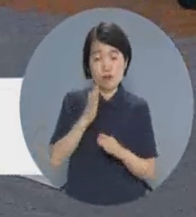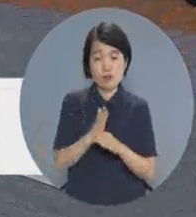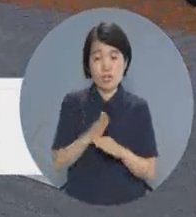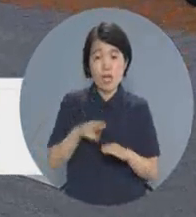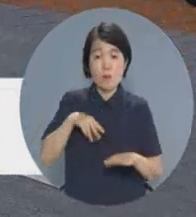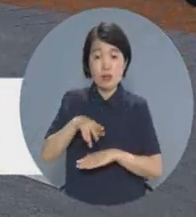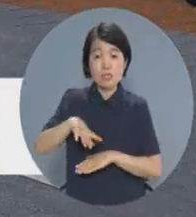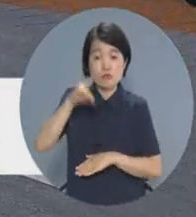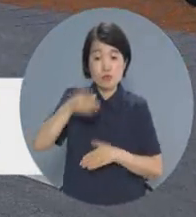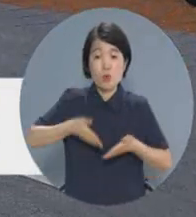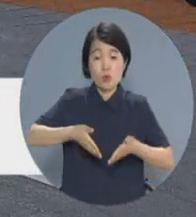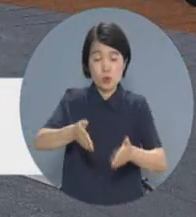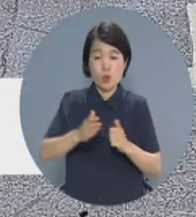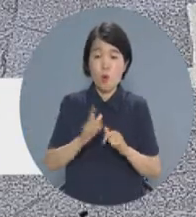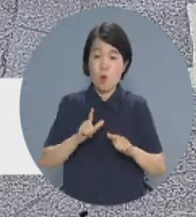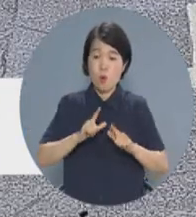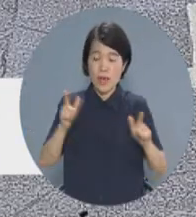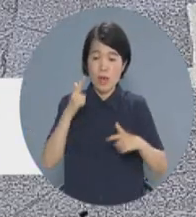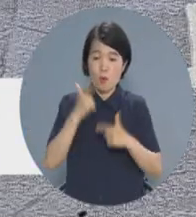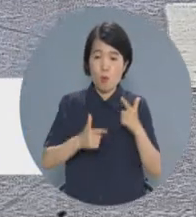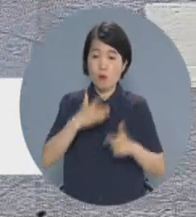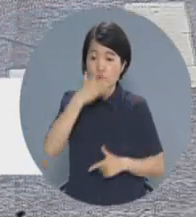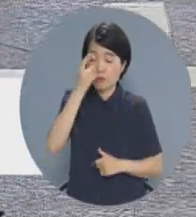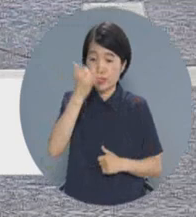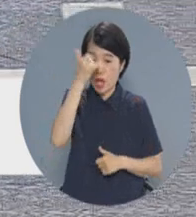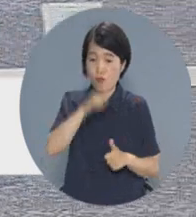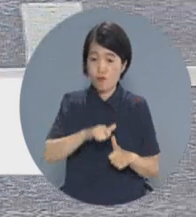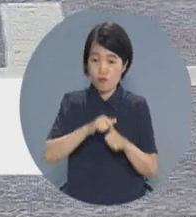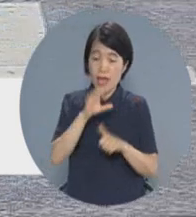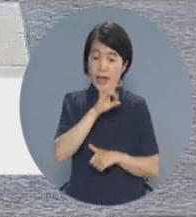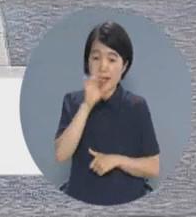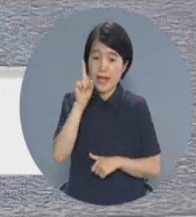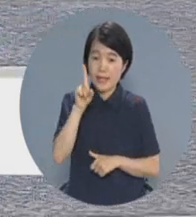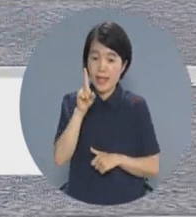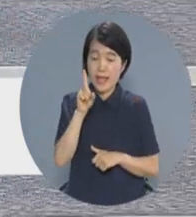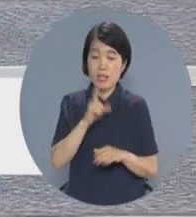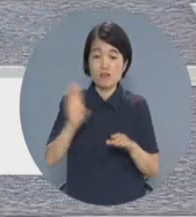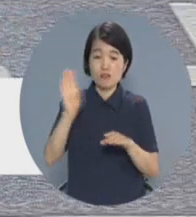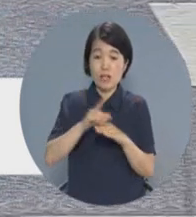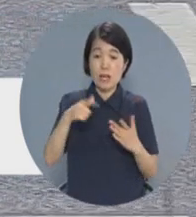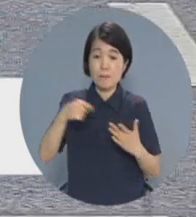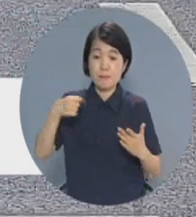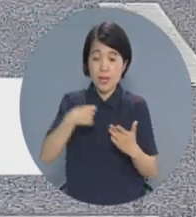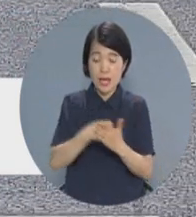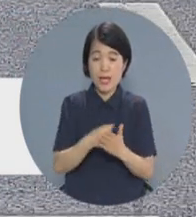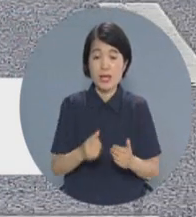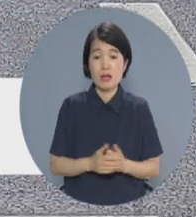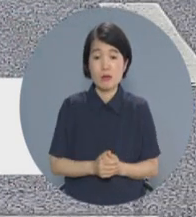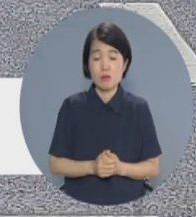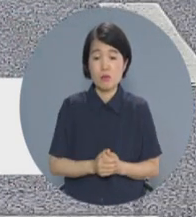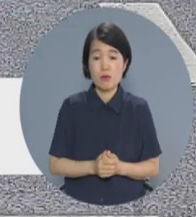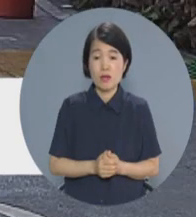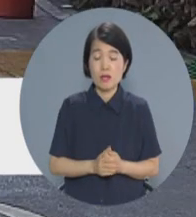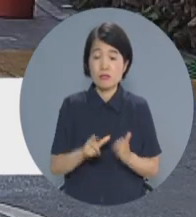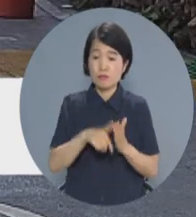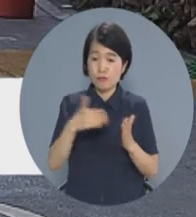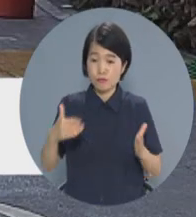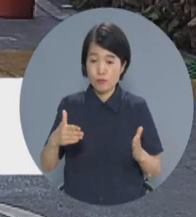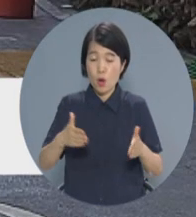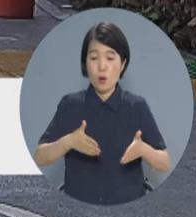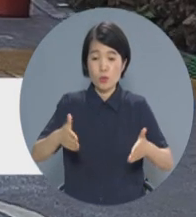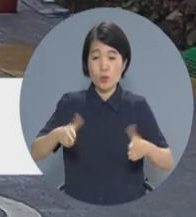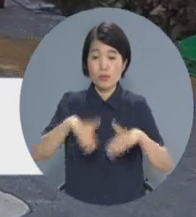우선 도로를 올해 목포와 순천, 구례에 각각 한 개소씩 추가 지정하고 점차적으로 도내